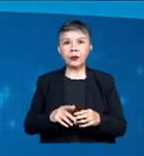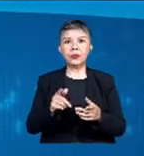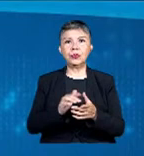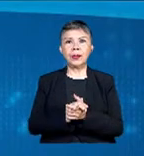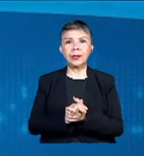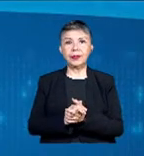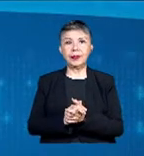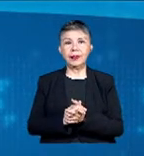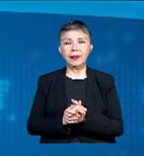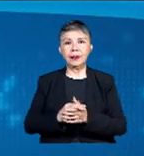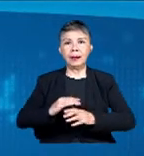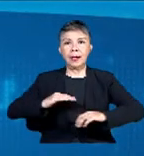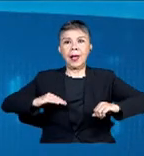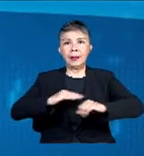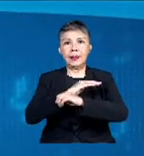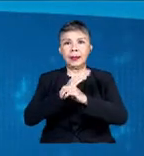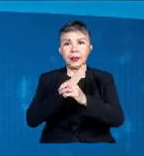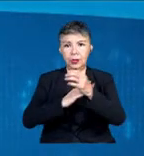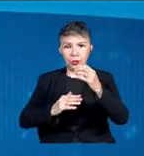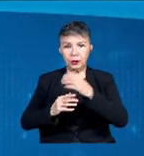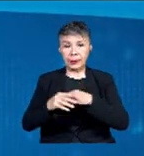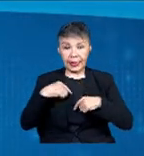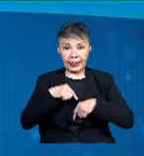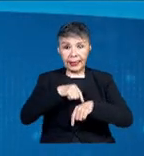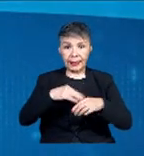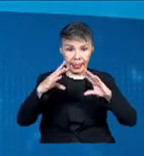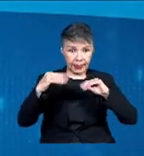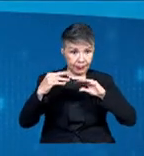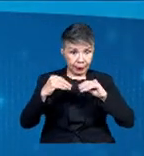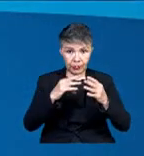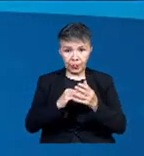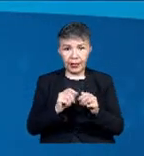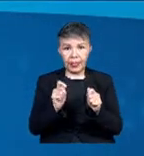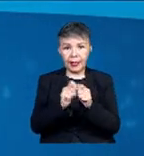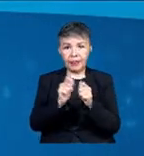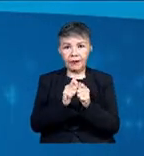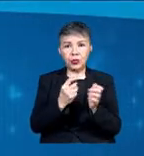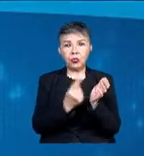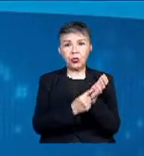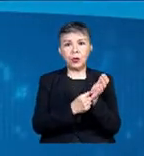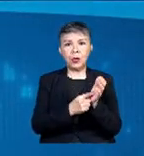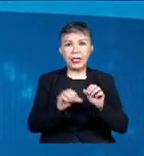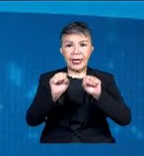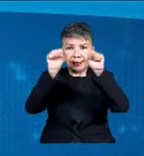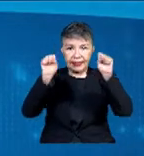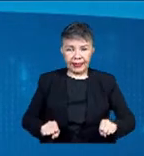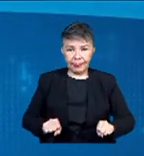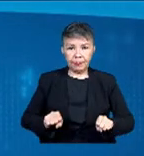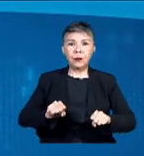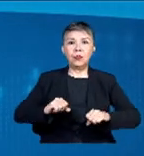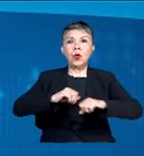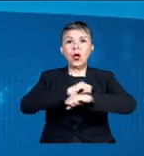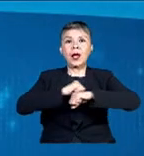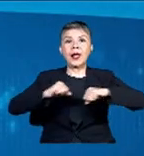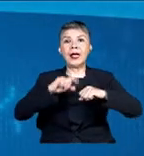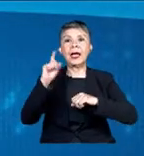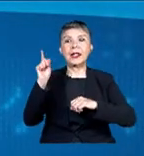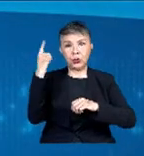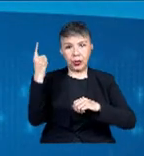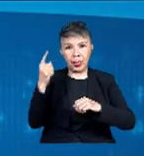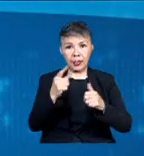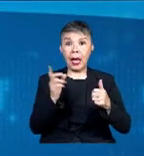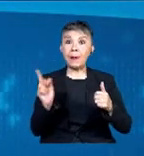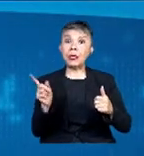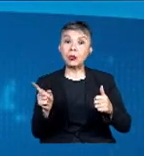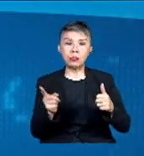Bahkan sekarang ini kita sedang membahas revisi undang-undang tentang sistem olahragaan nasional. Salah